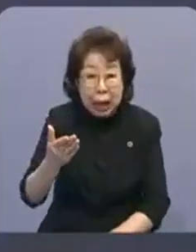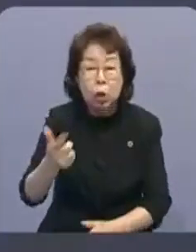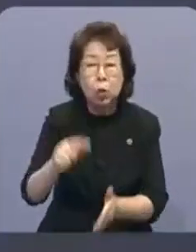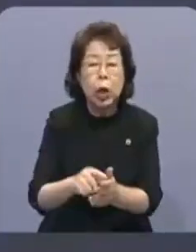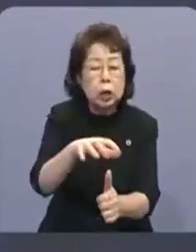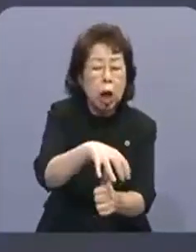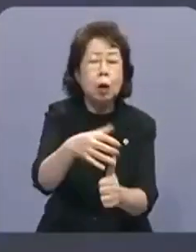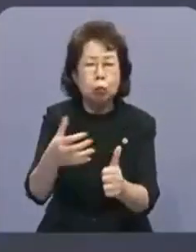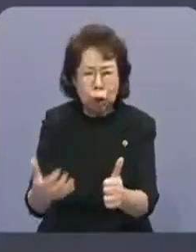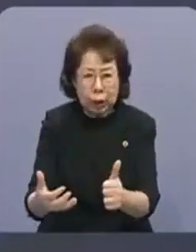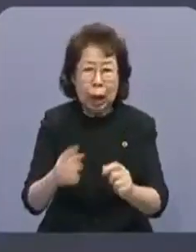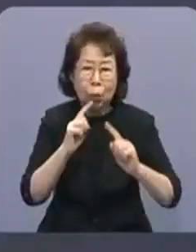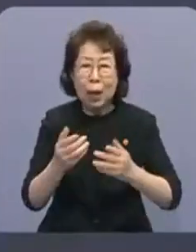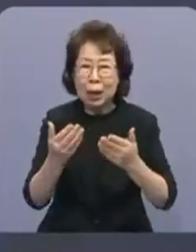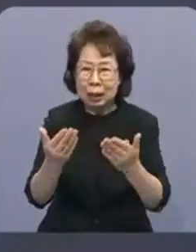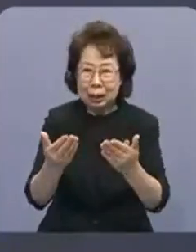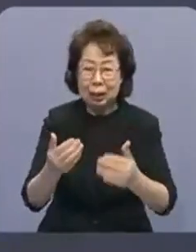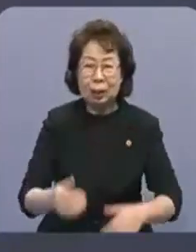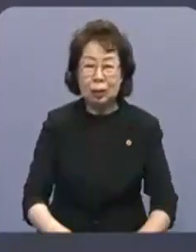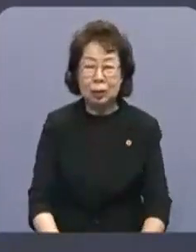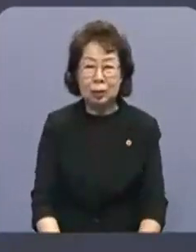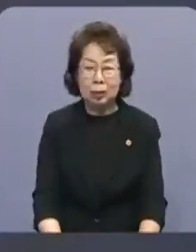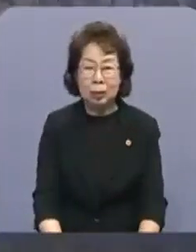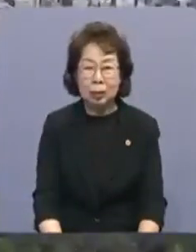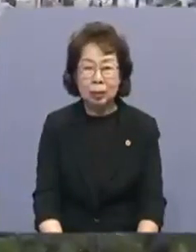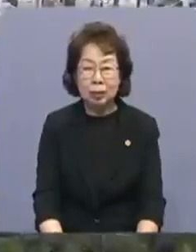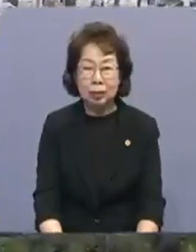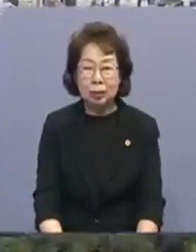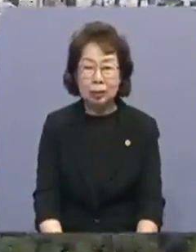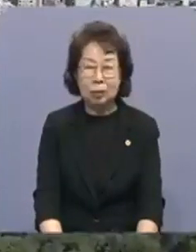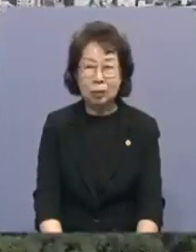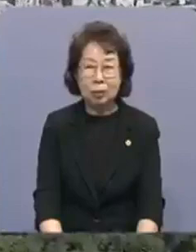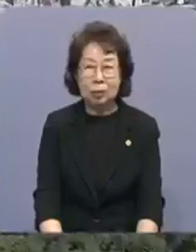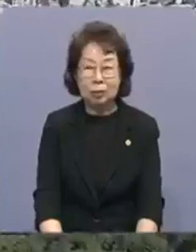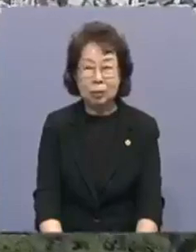풀었다고 설명했습니다. 보도에 김계희 기자입니다.